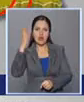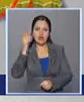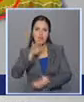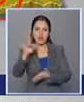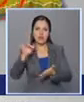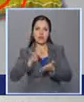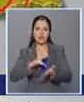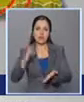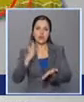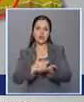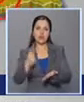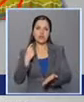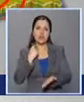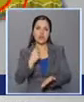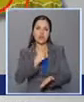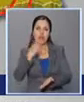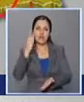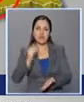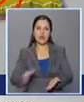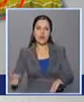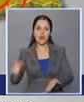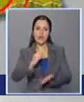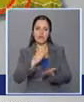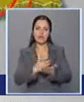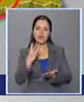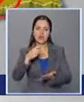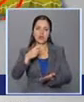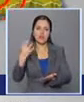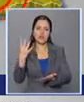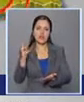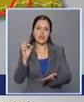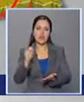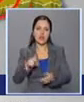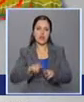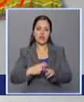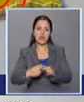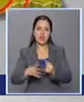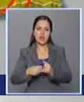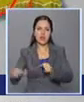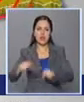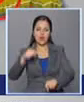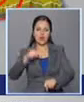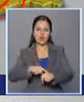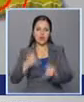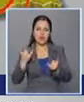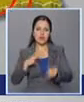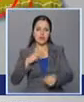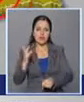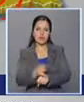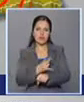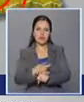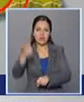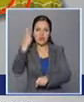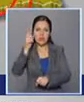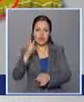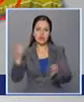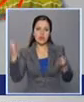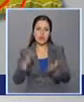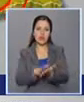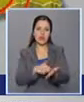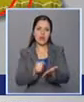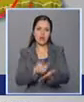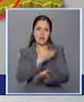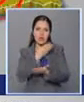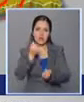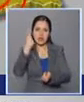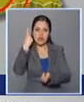в Алматы, городе Талдыкурган и Алматинской области составила 3-4 балла. Толчки ощущались и сегодня ночью. Информация о жертвах и